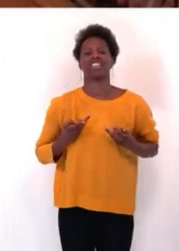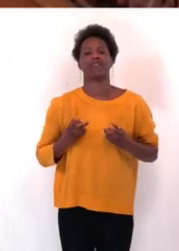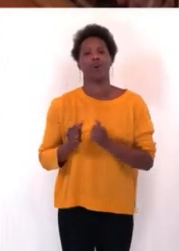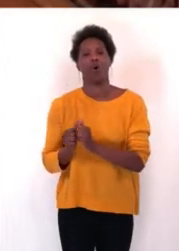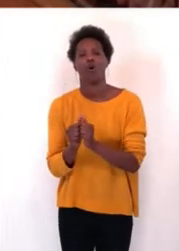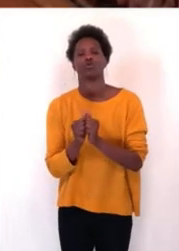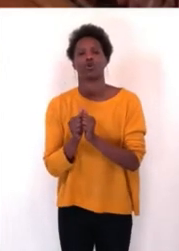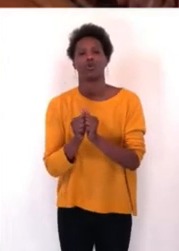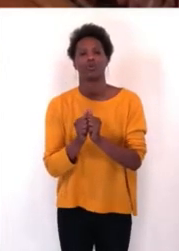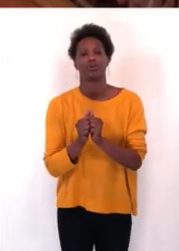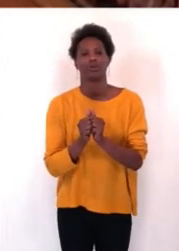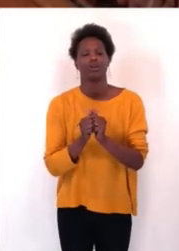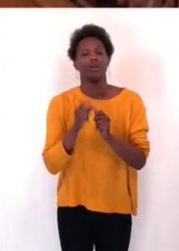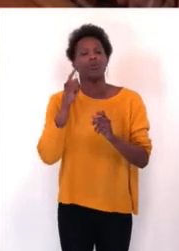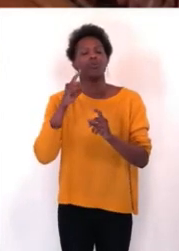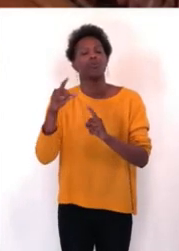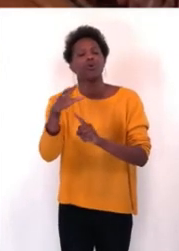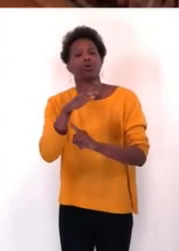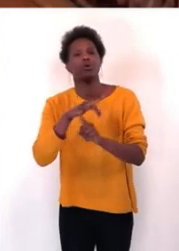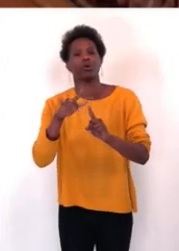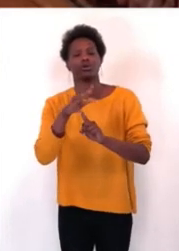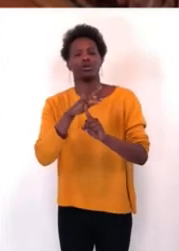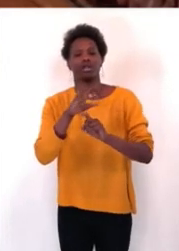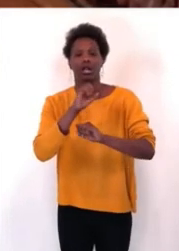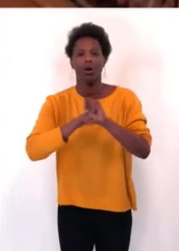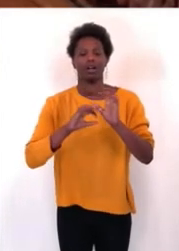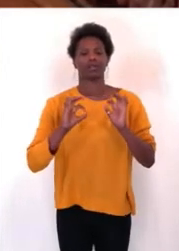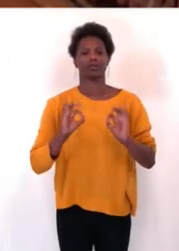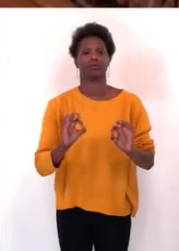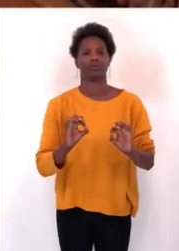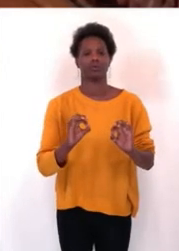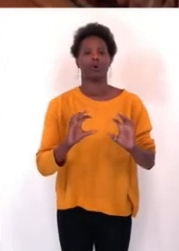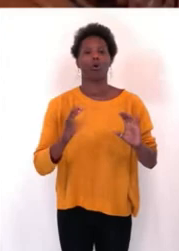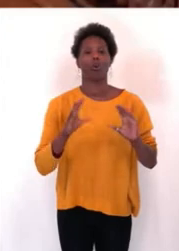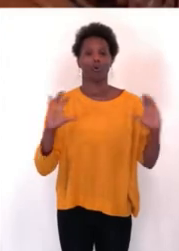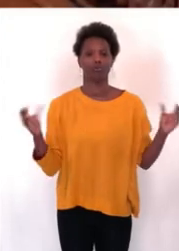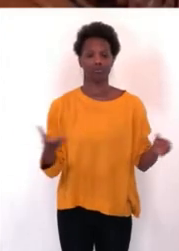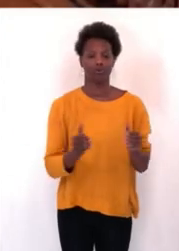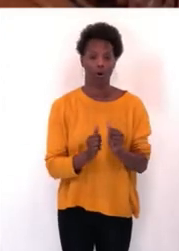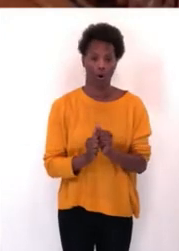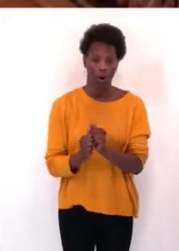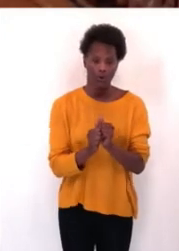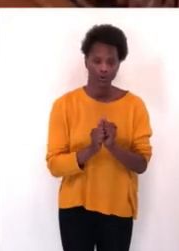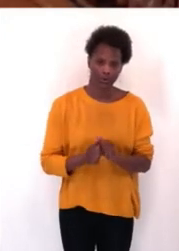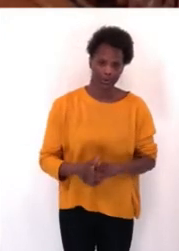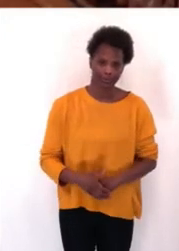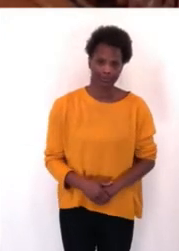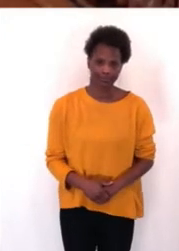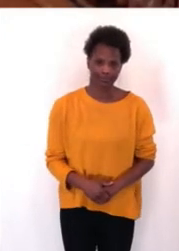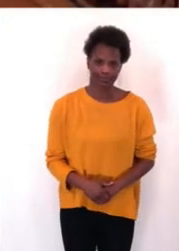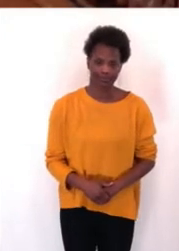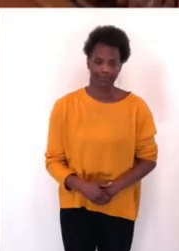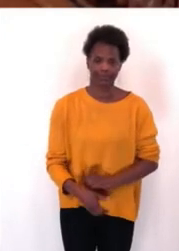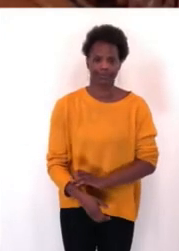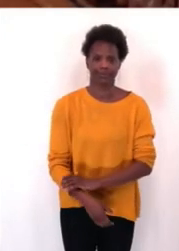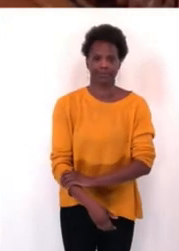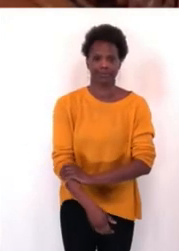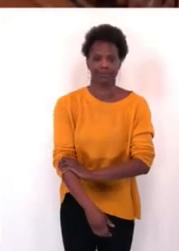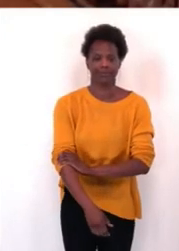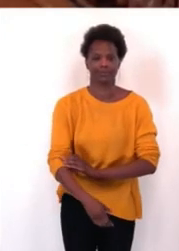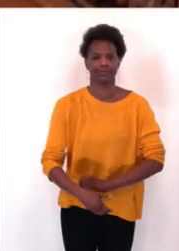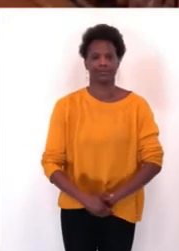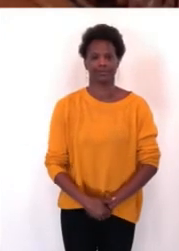convaincus. Cependant, la lecture du document me donne l'opportunité de tordre le cou à